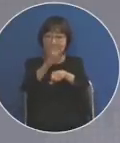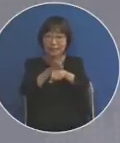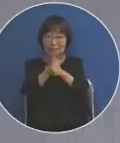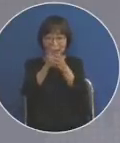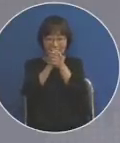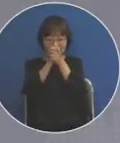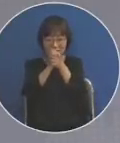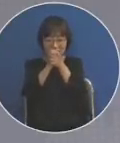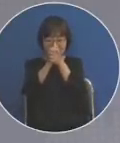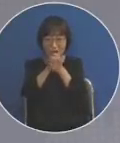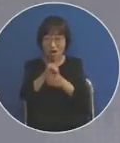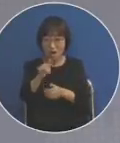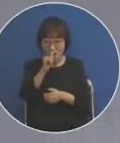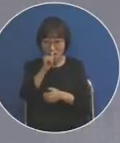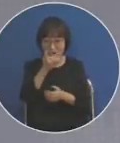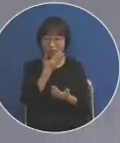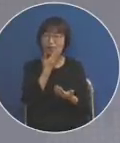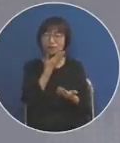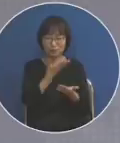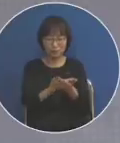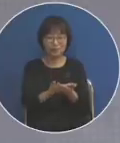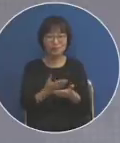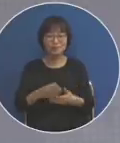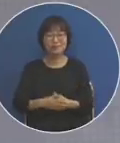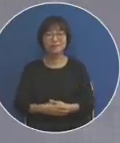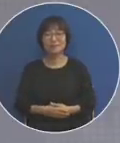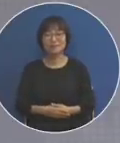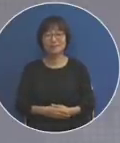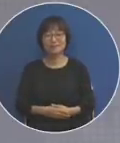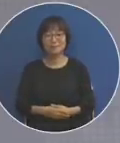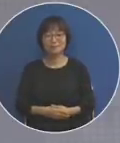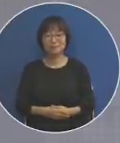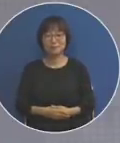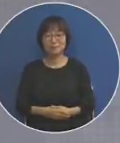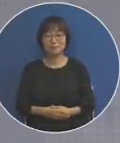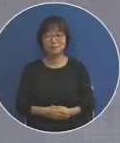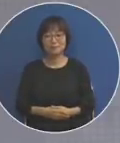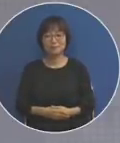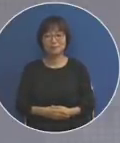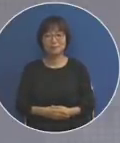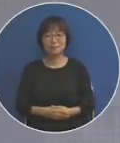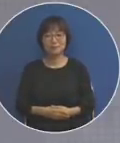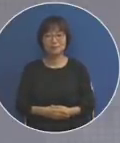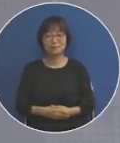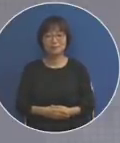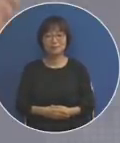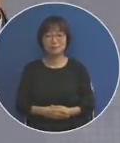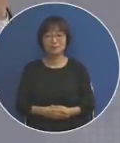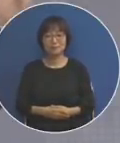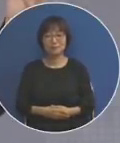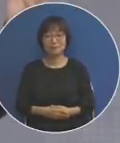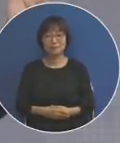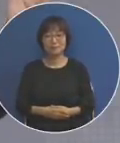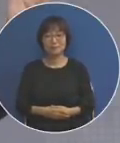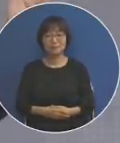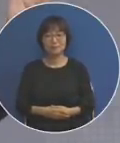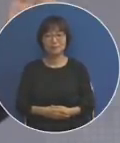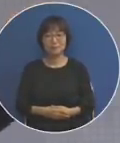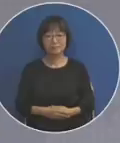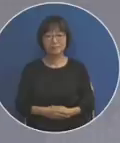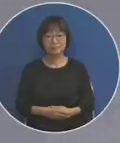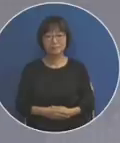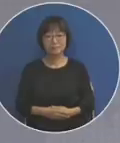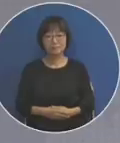And so praying that 24 hours of prayer is very important. 그래서 오늘 아침에도 중요한 게 내 기도하는 것과 사람 만났을 때